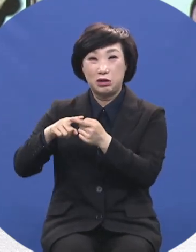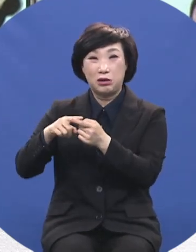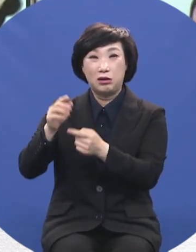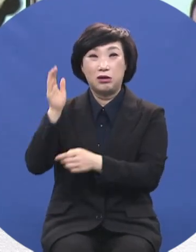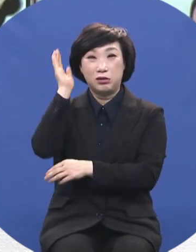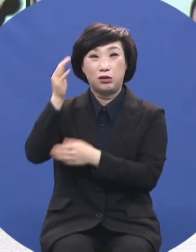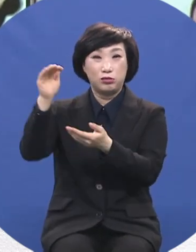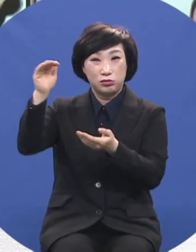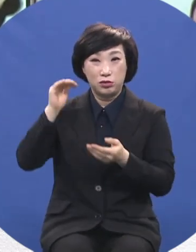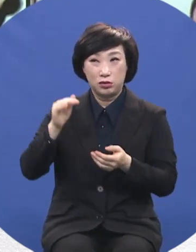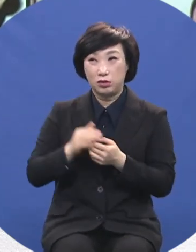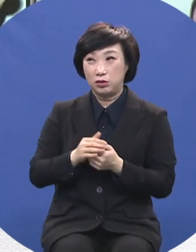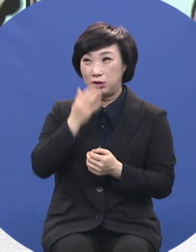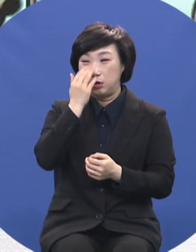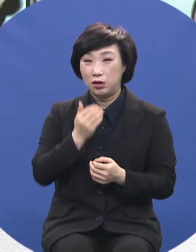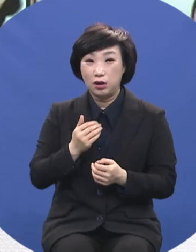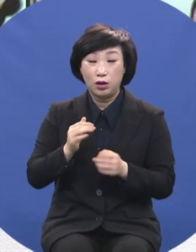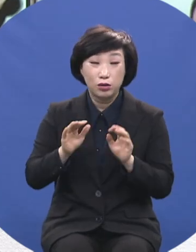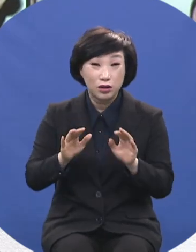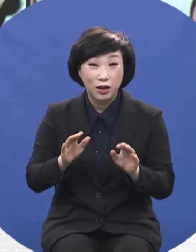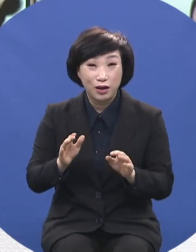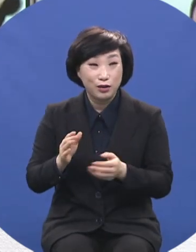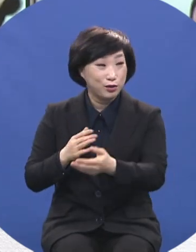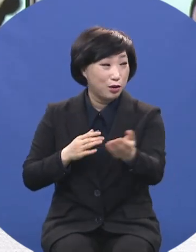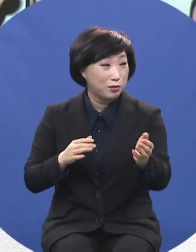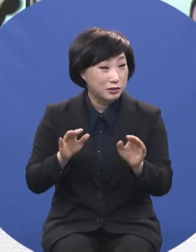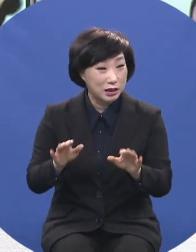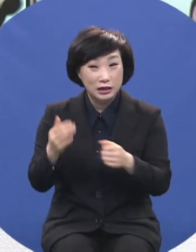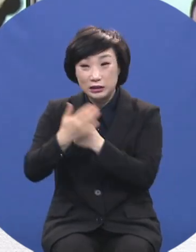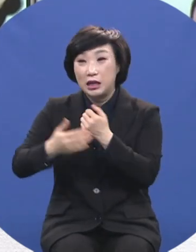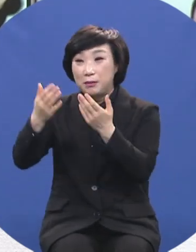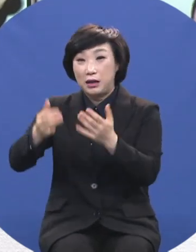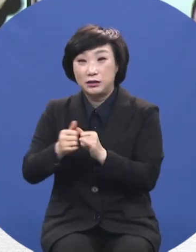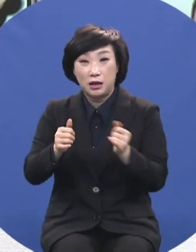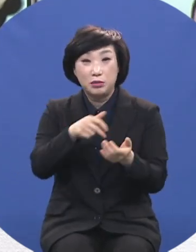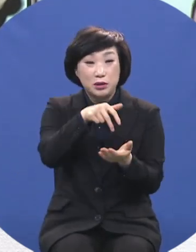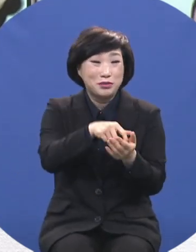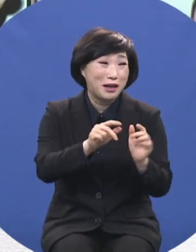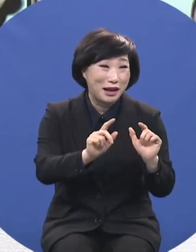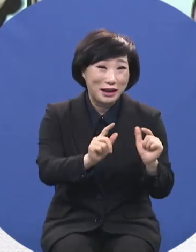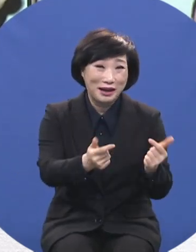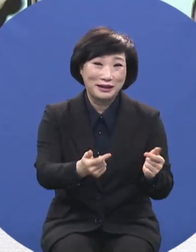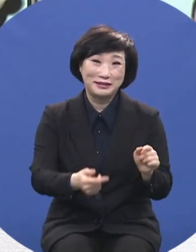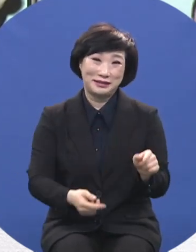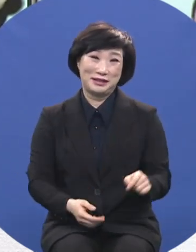그런데 은혜 받은 사람의 입장이 아니요.